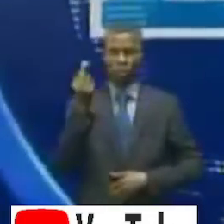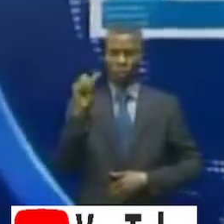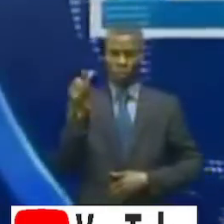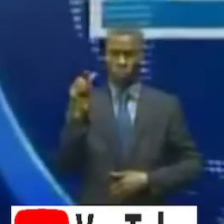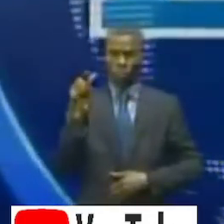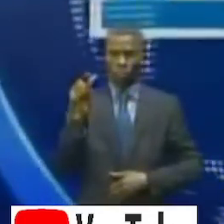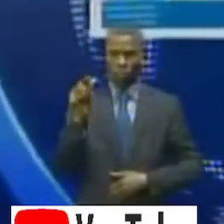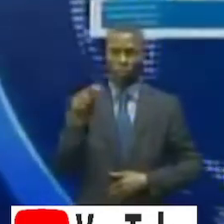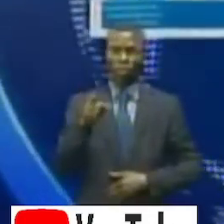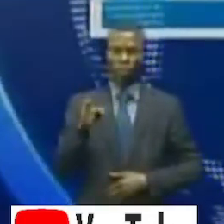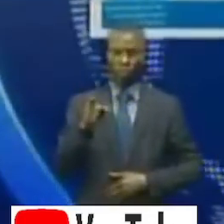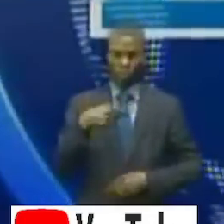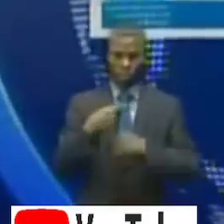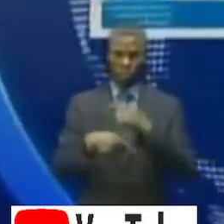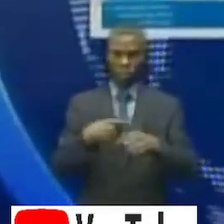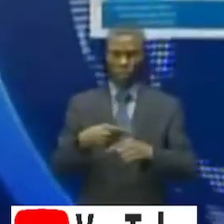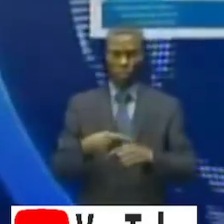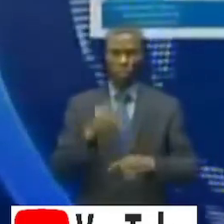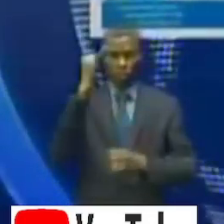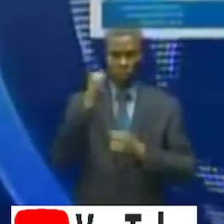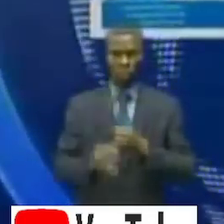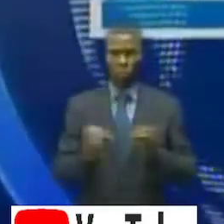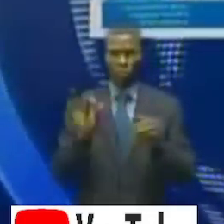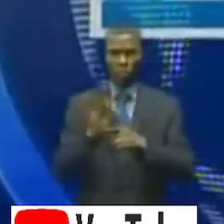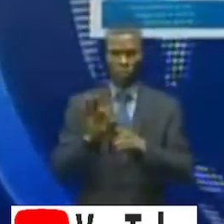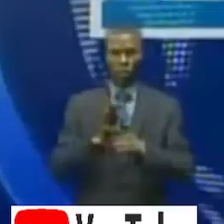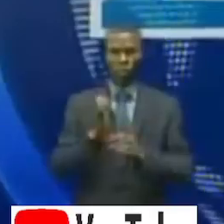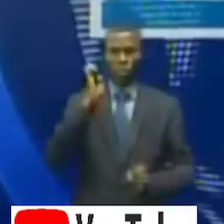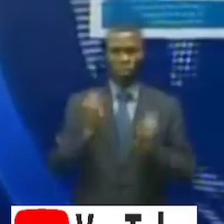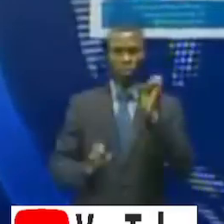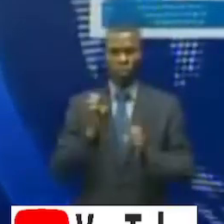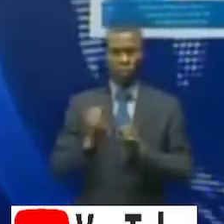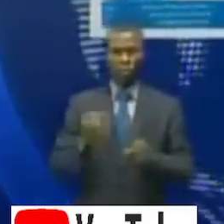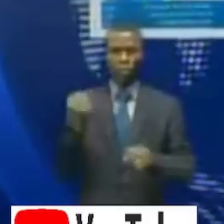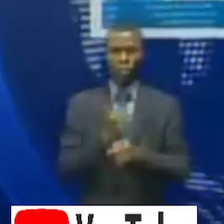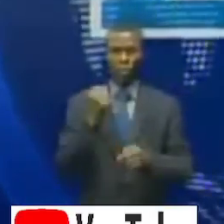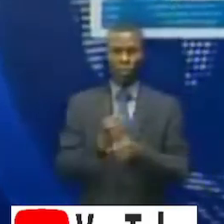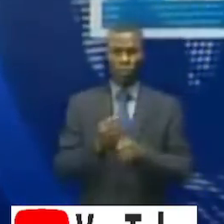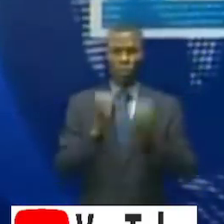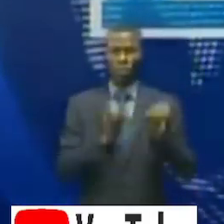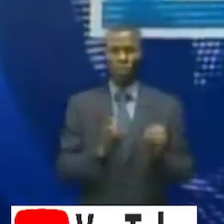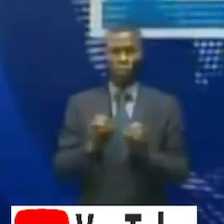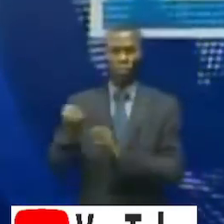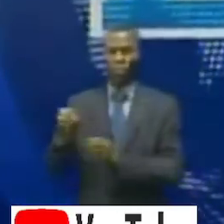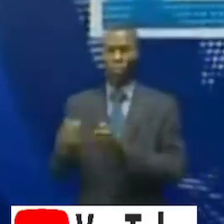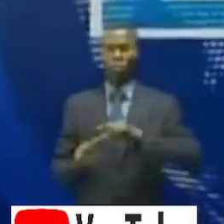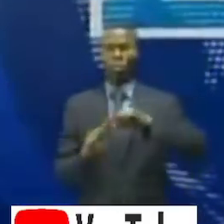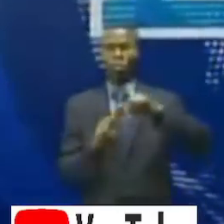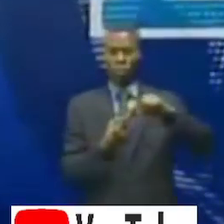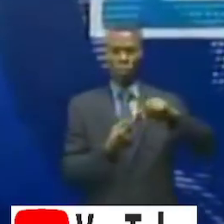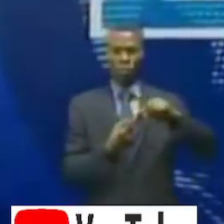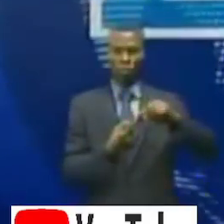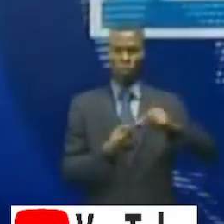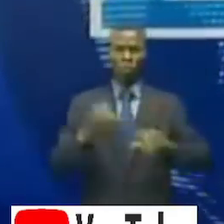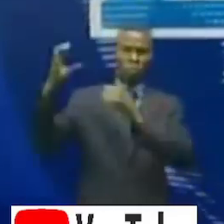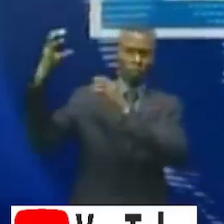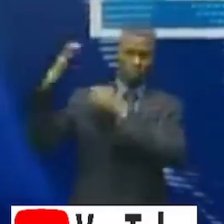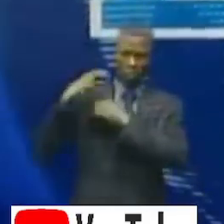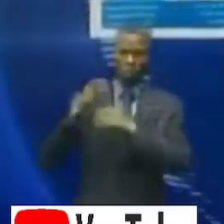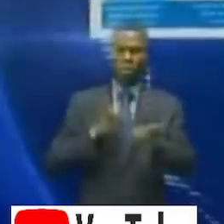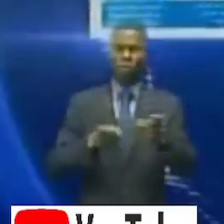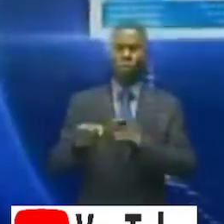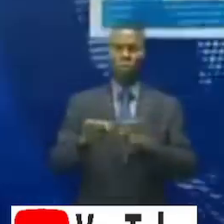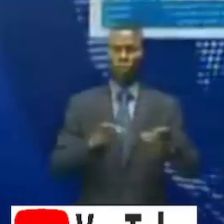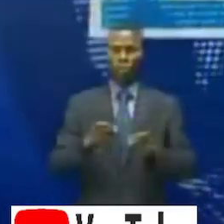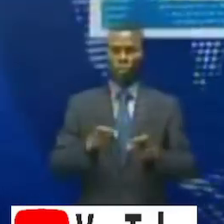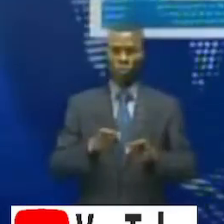Godard Motemona, a procédé à la clôture de l'atelier d'évaluation du fonctionnement des organismes spécialisés chargés de la gestion